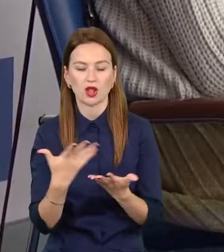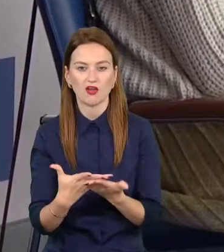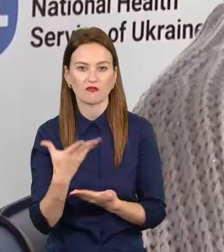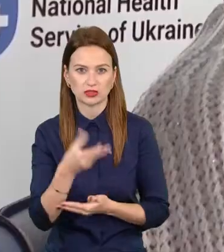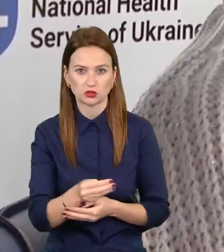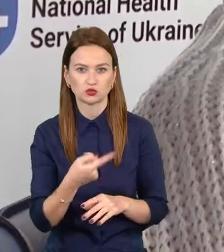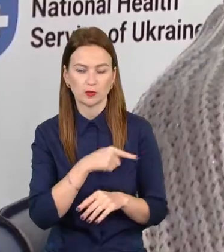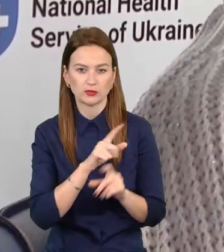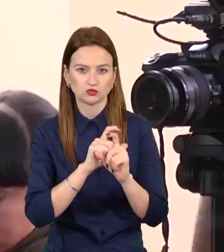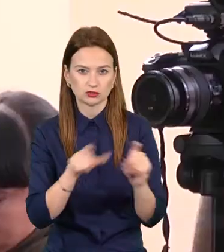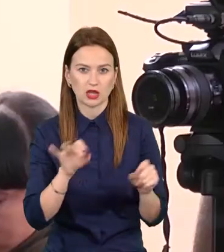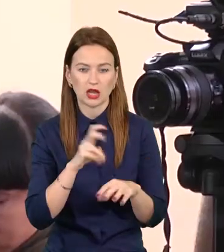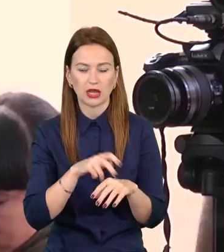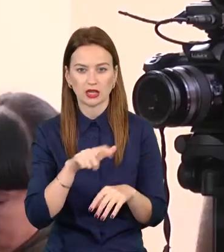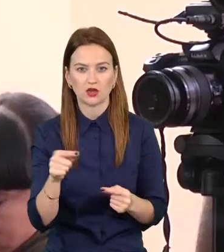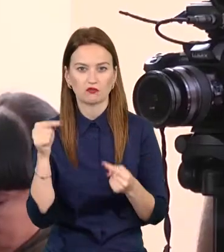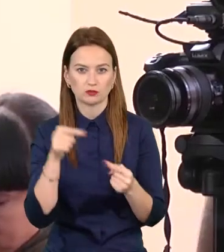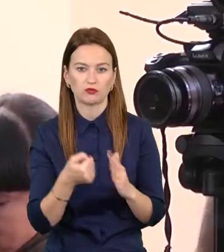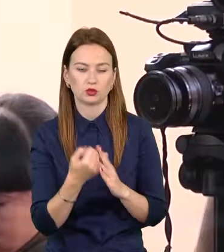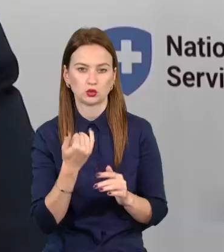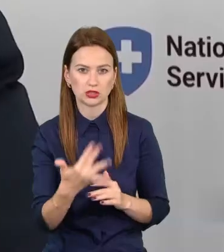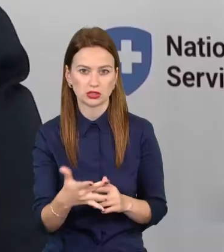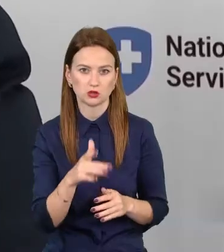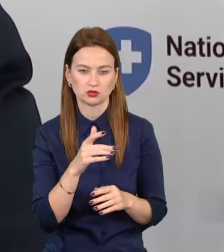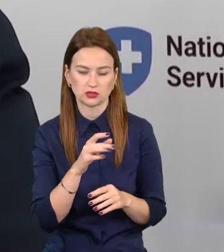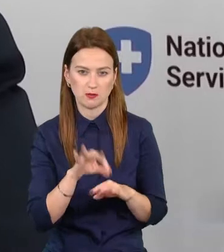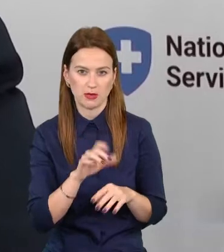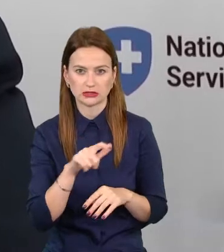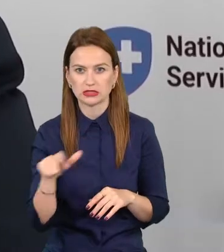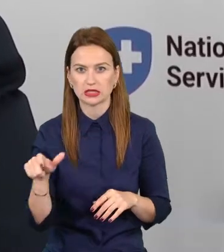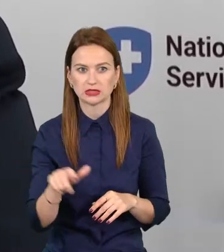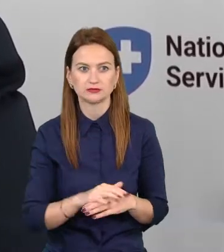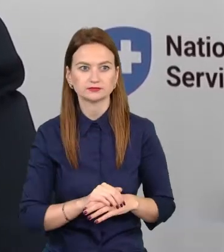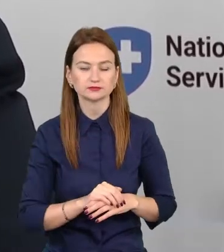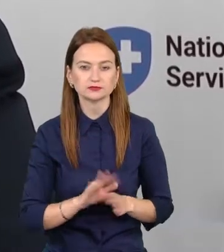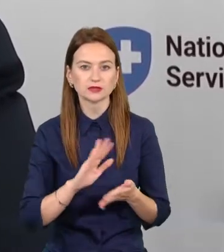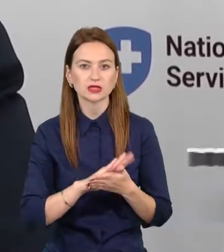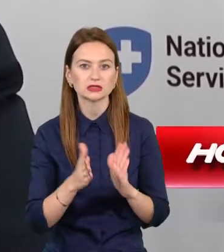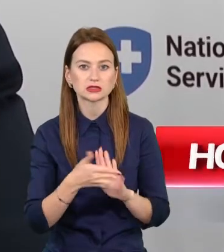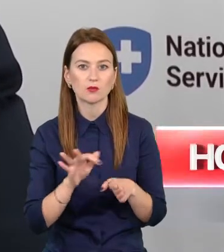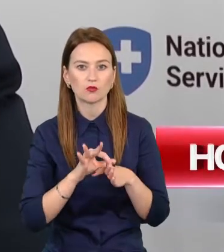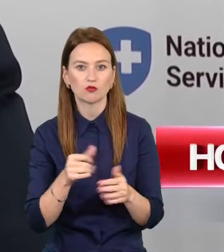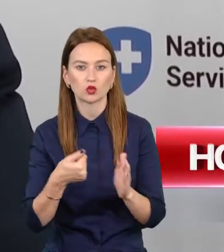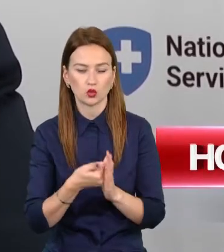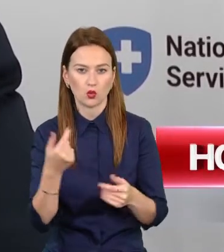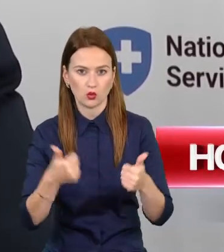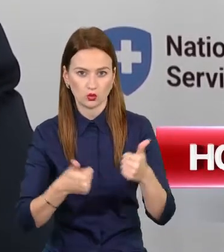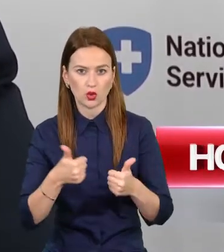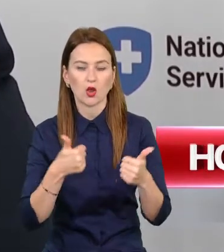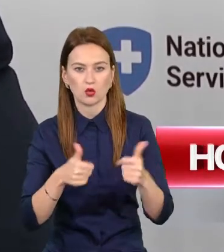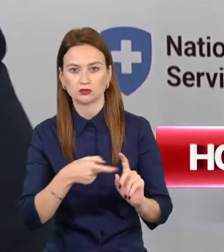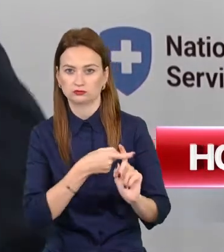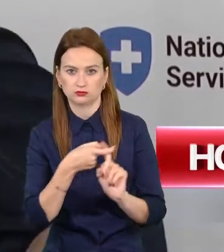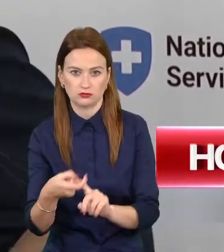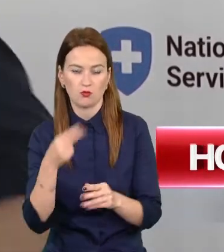заклади та лікарів відповідно до кількості набраних пацієнтів. Система привела до конкуренції, конкуренція приводить до покращення якості.